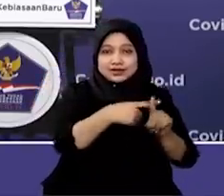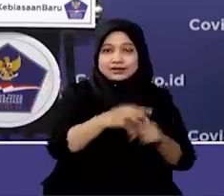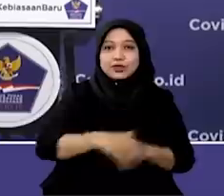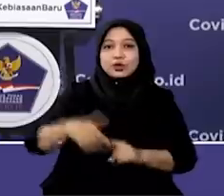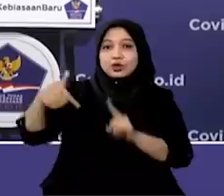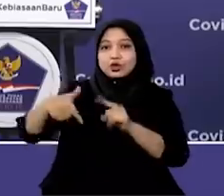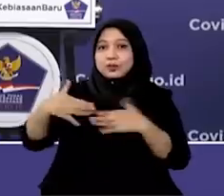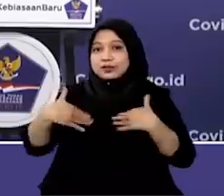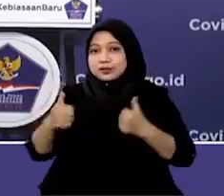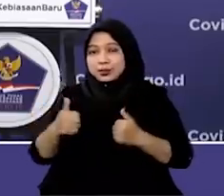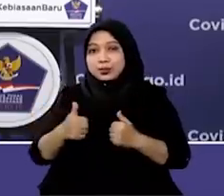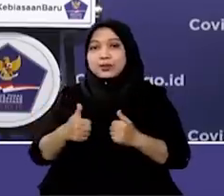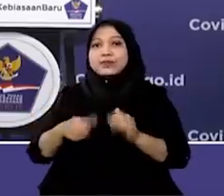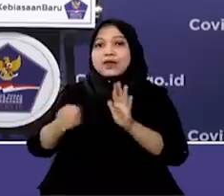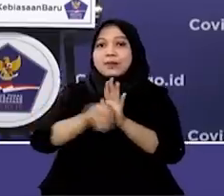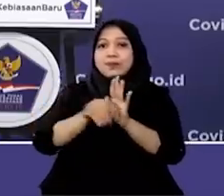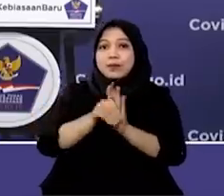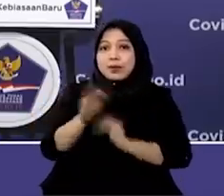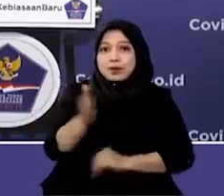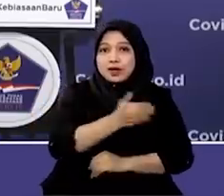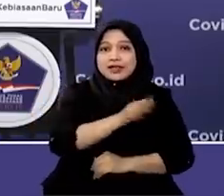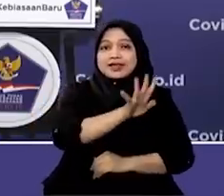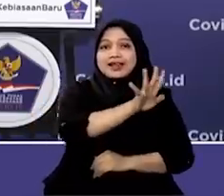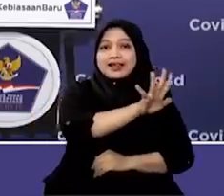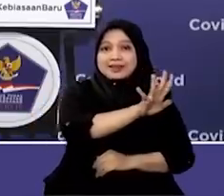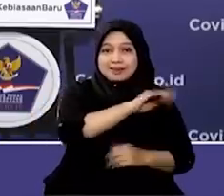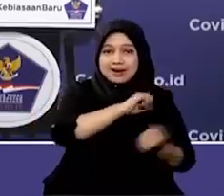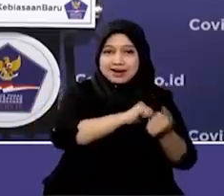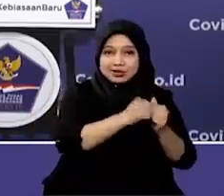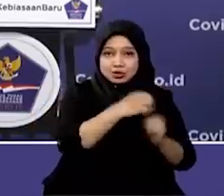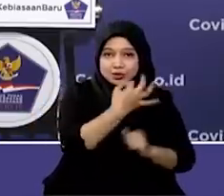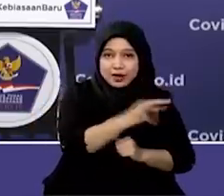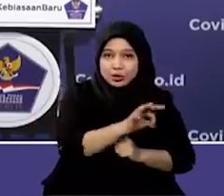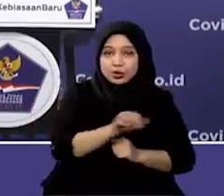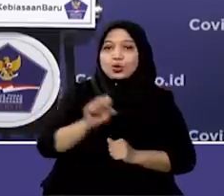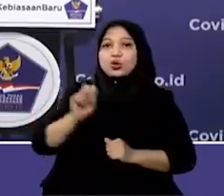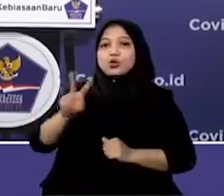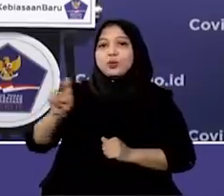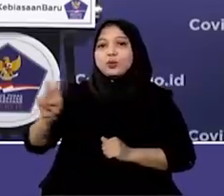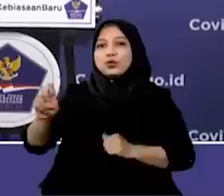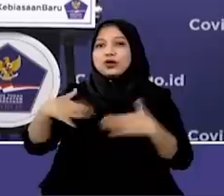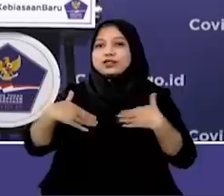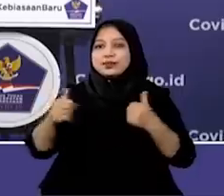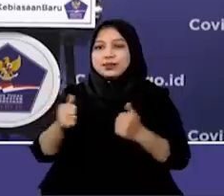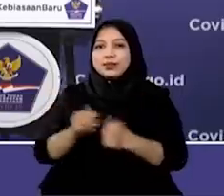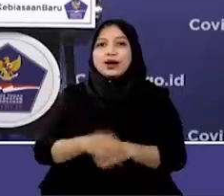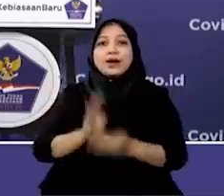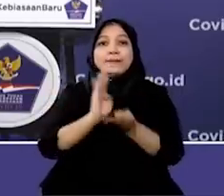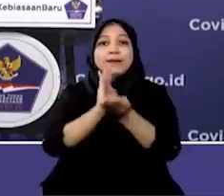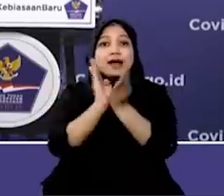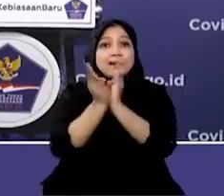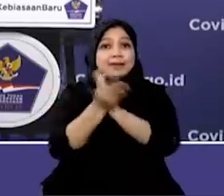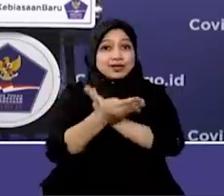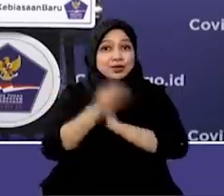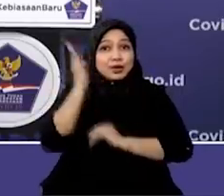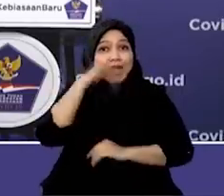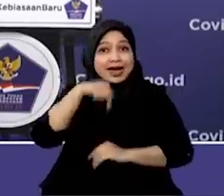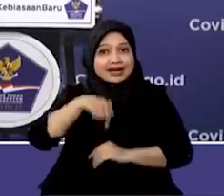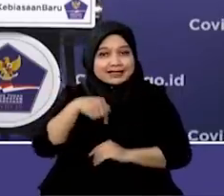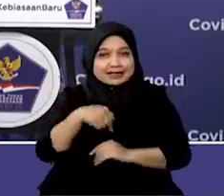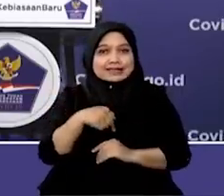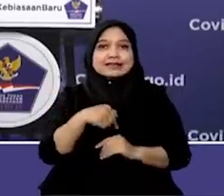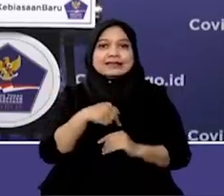di Papua Barat lima kasus baru 22 sembuh di Bangka Belitung hari ini tidak